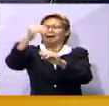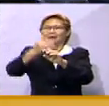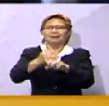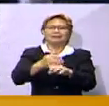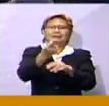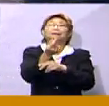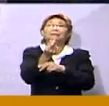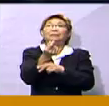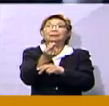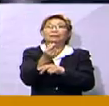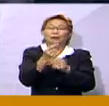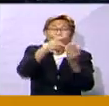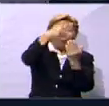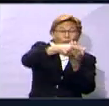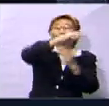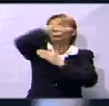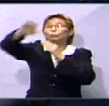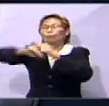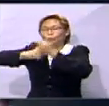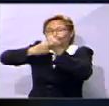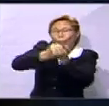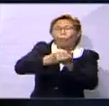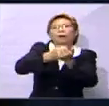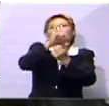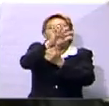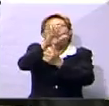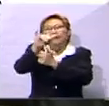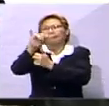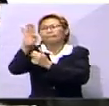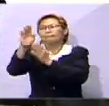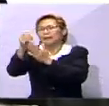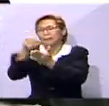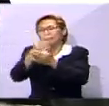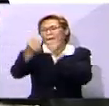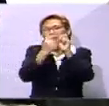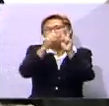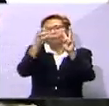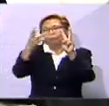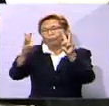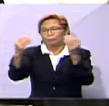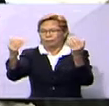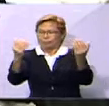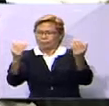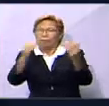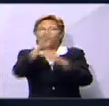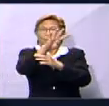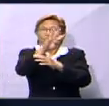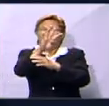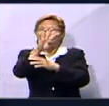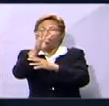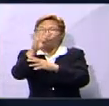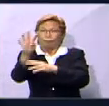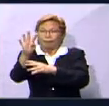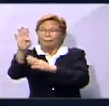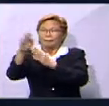segi nilai, inisiatif keseluruhan telah menyumbang 56 bilion ringgit pada tahun 2016 berbanding 44 bilion